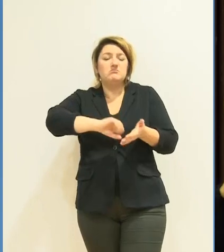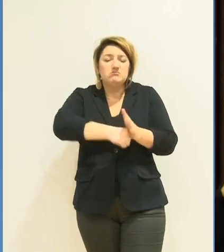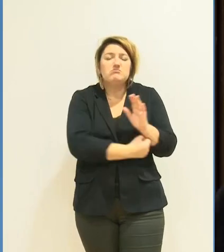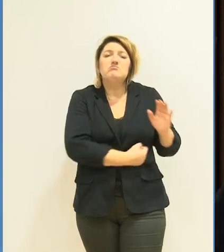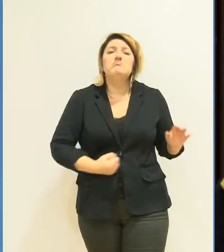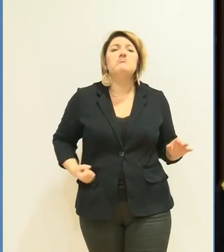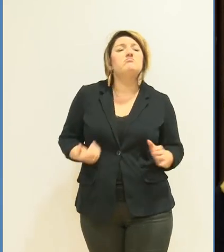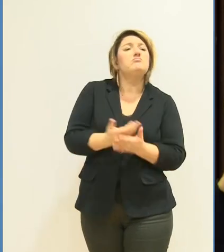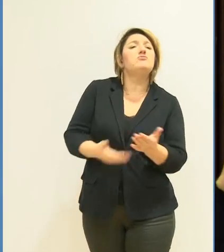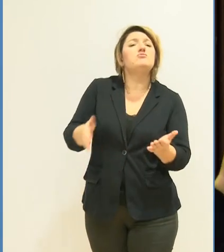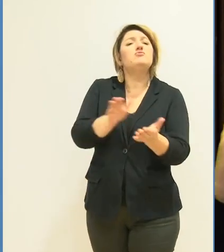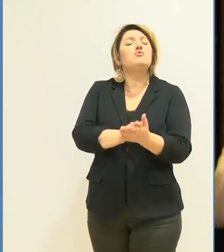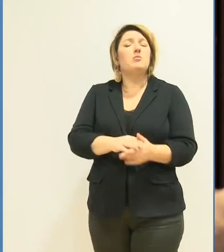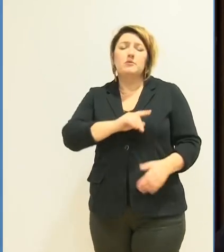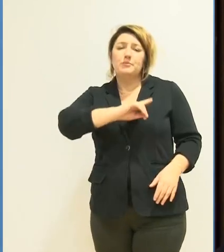l'austérité